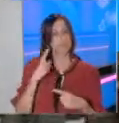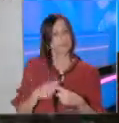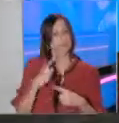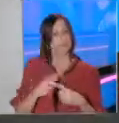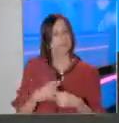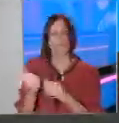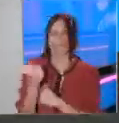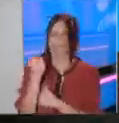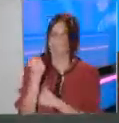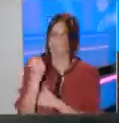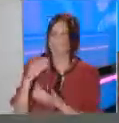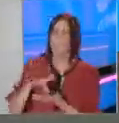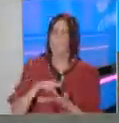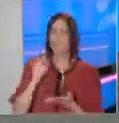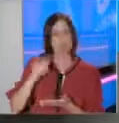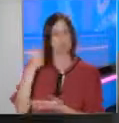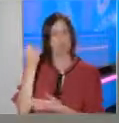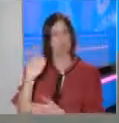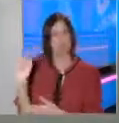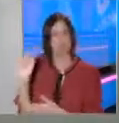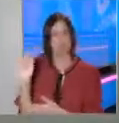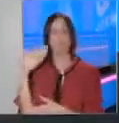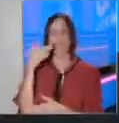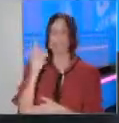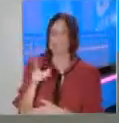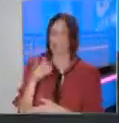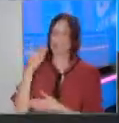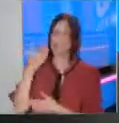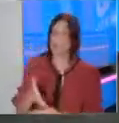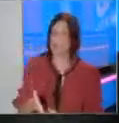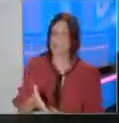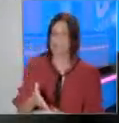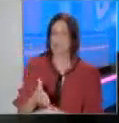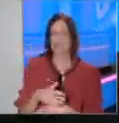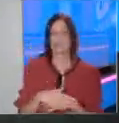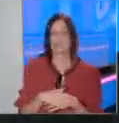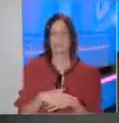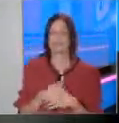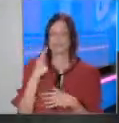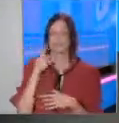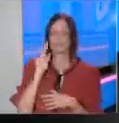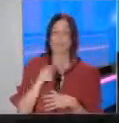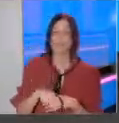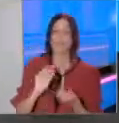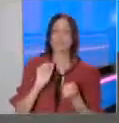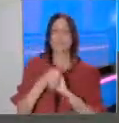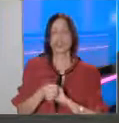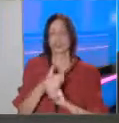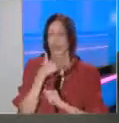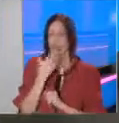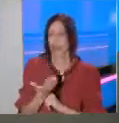וחזקה, במקומות שיש הפרות, המדינה צריכה להיכנס, רק יש שינוי